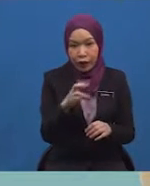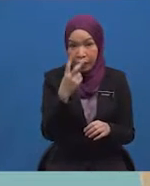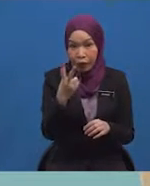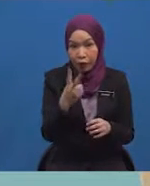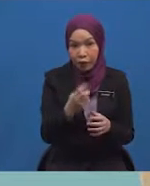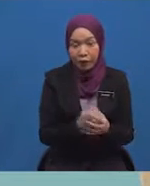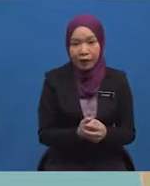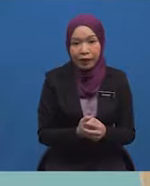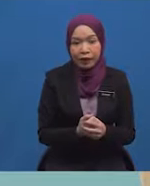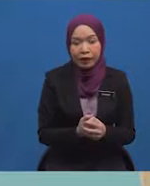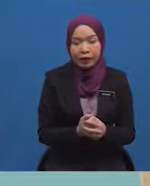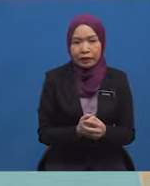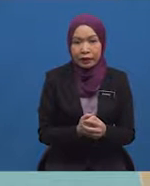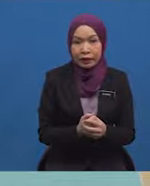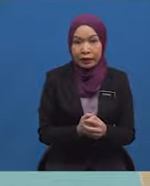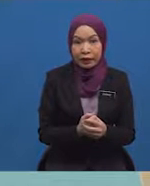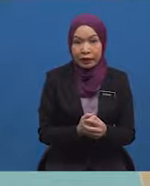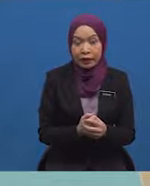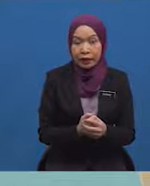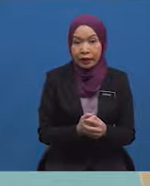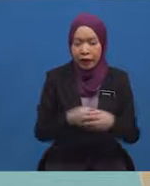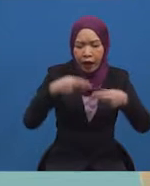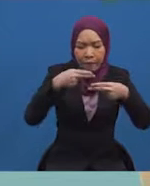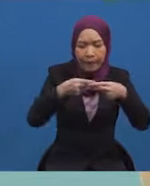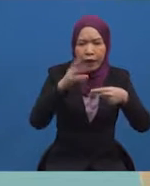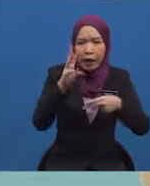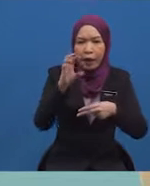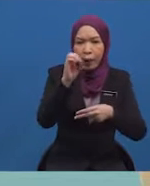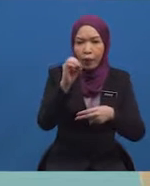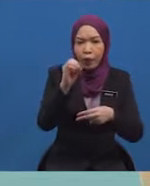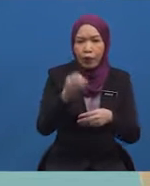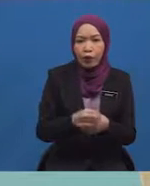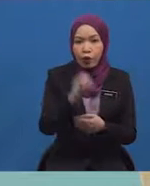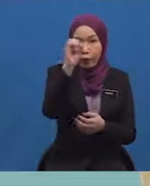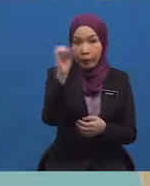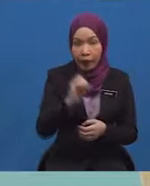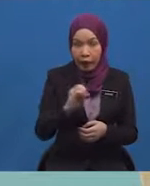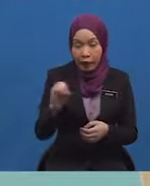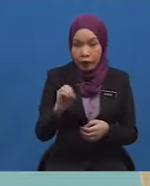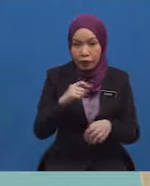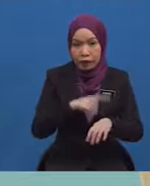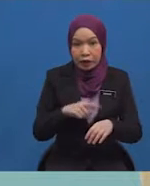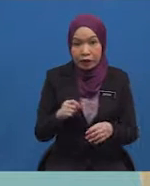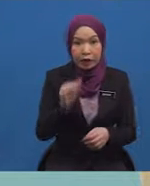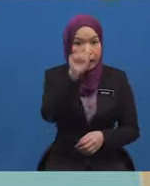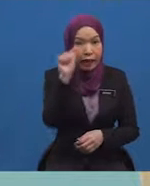60% penduduk dunia tertumpu di benua Asia, diikuti oleh benua Afrika sebanyak